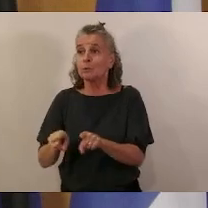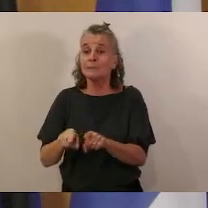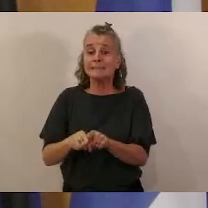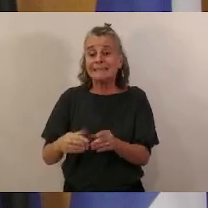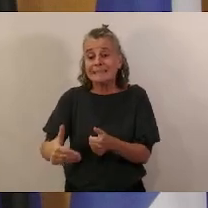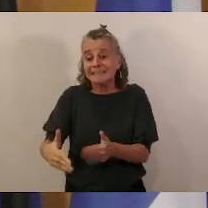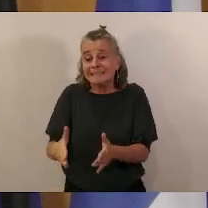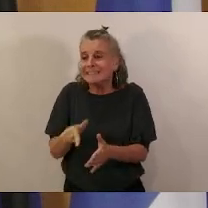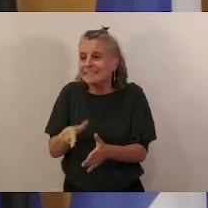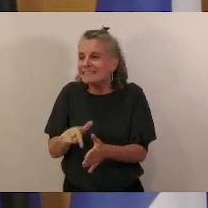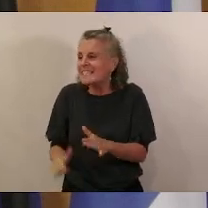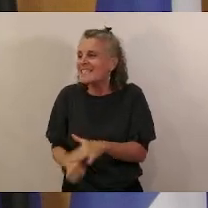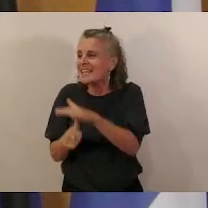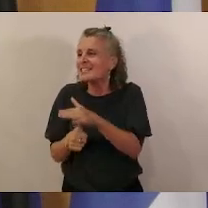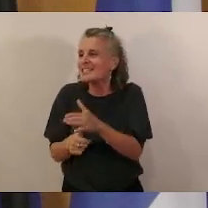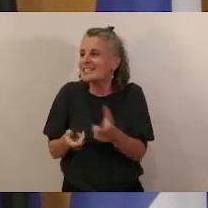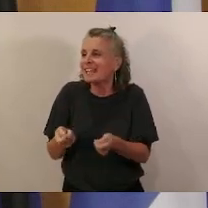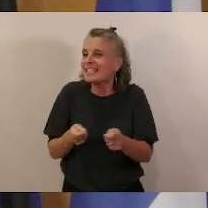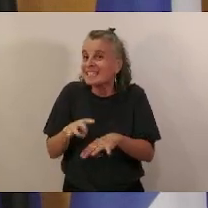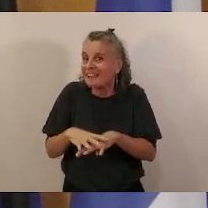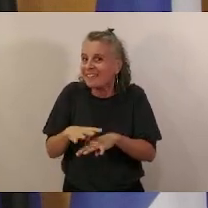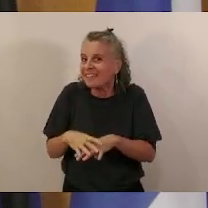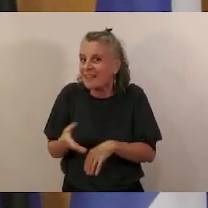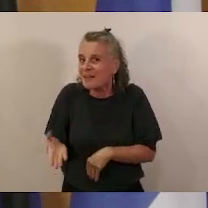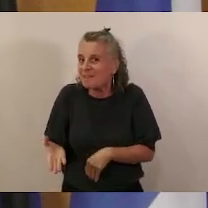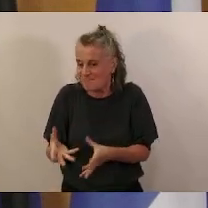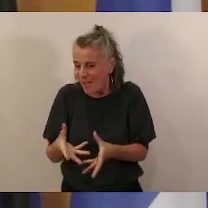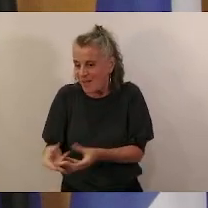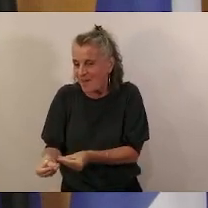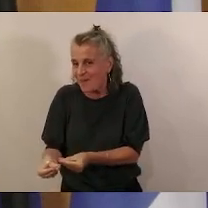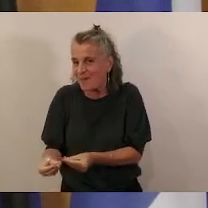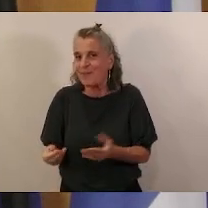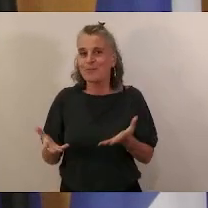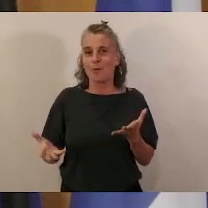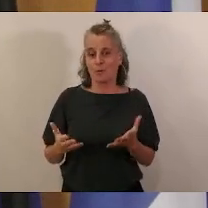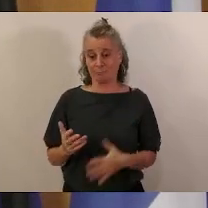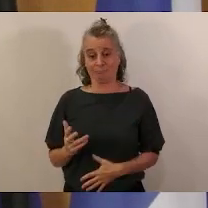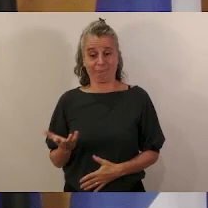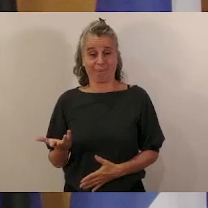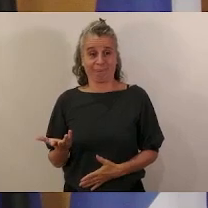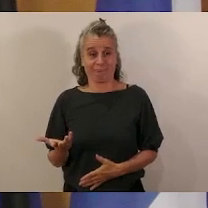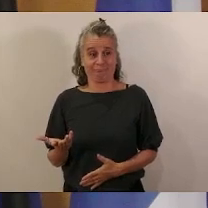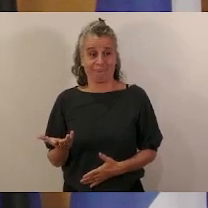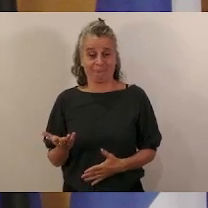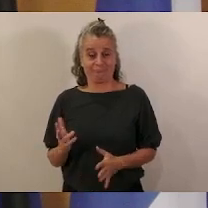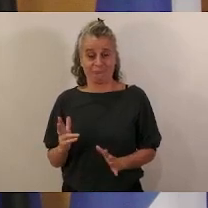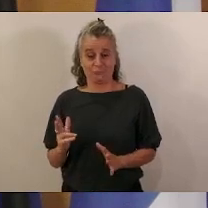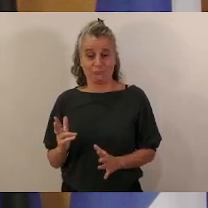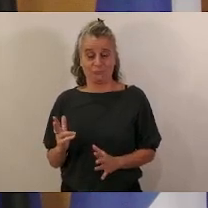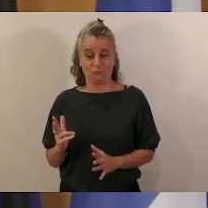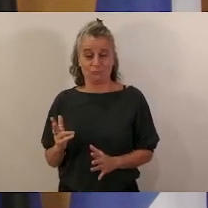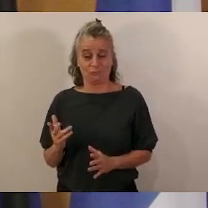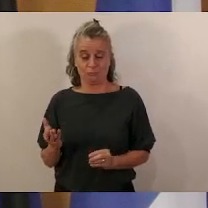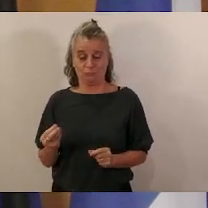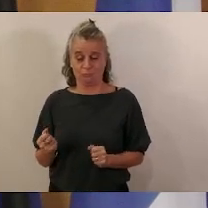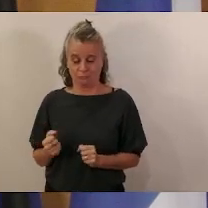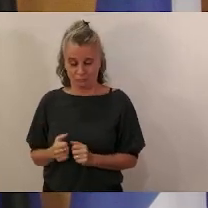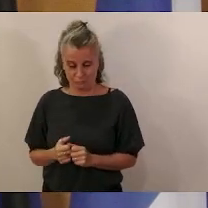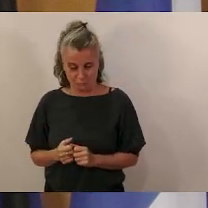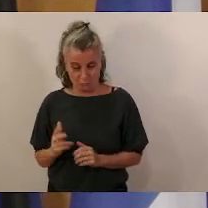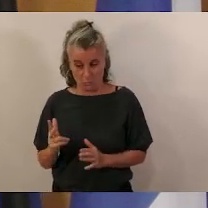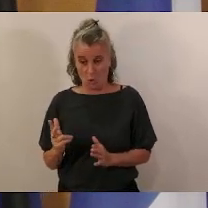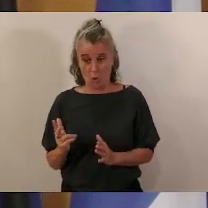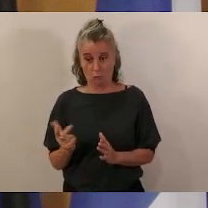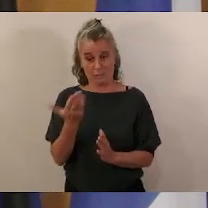Donc c'est, je dirais, le troisième rapport qui permet